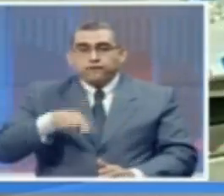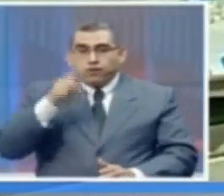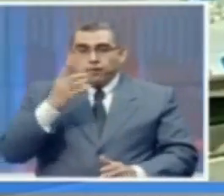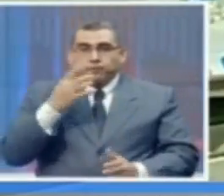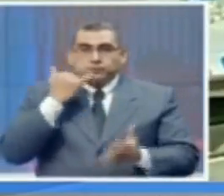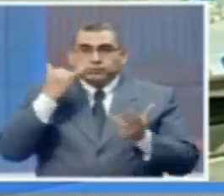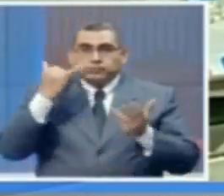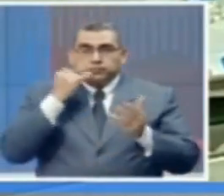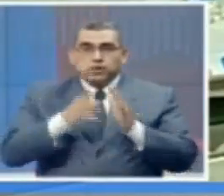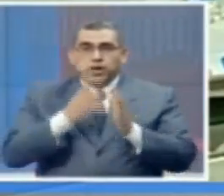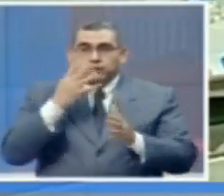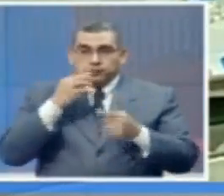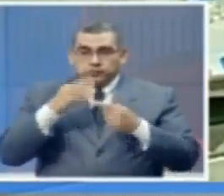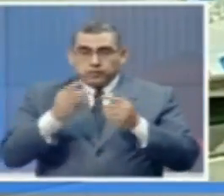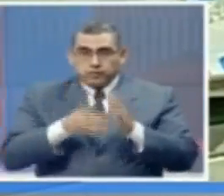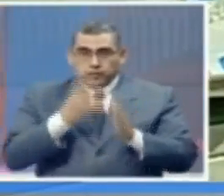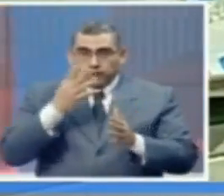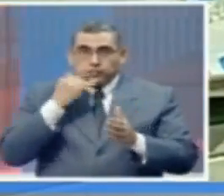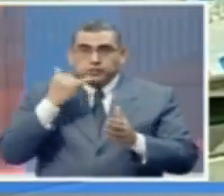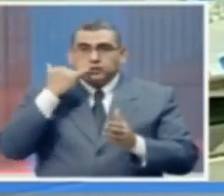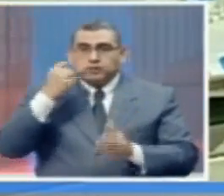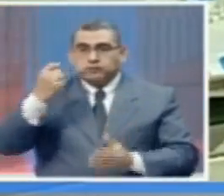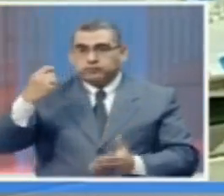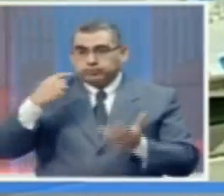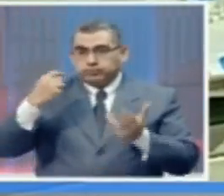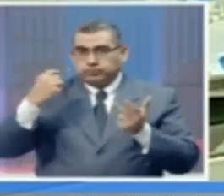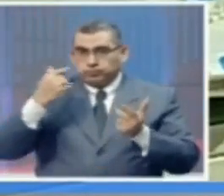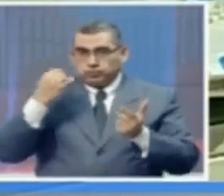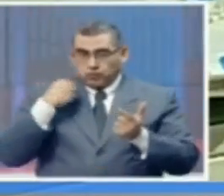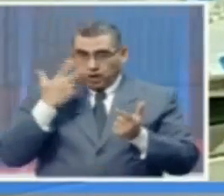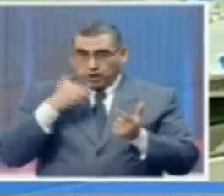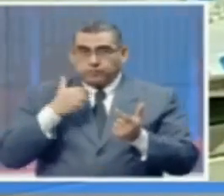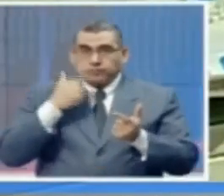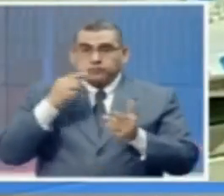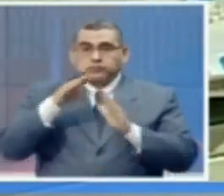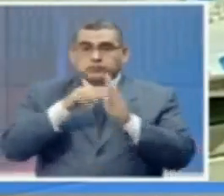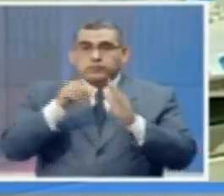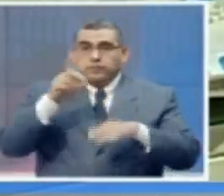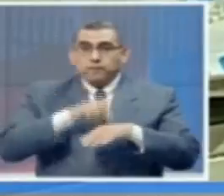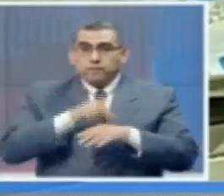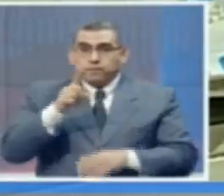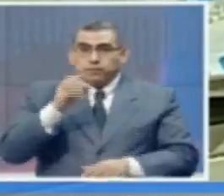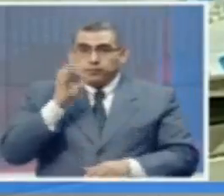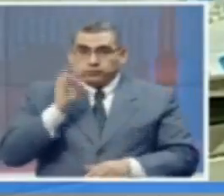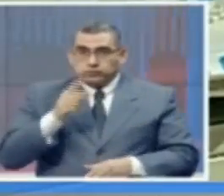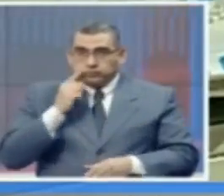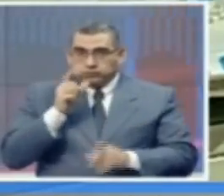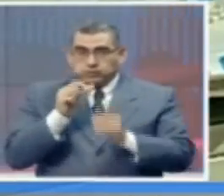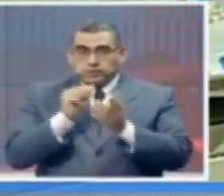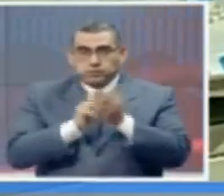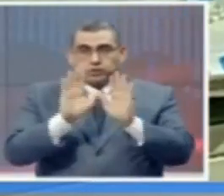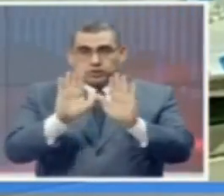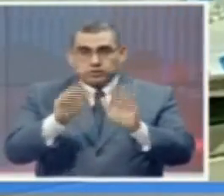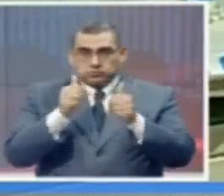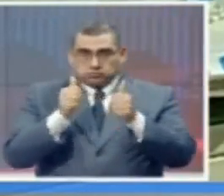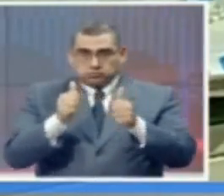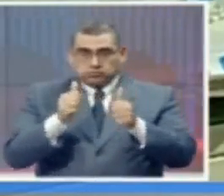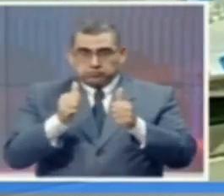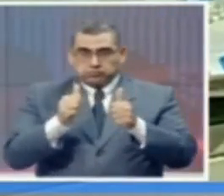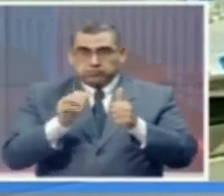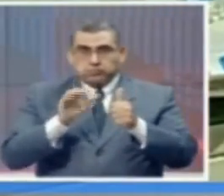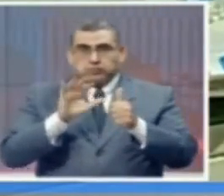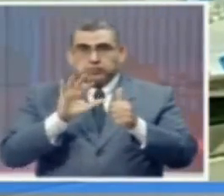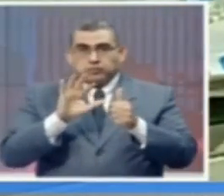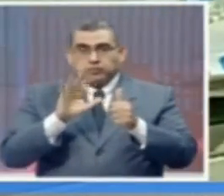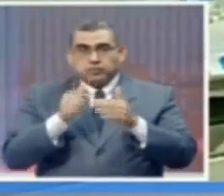على القرايات دي اللي بناخدها منه تليفونيا يوميا بنحدد إذا كان المريض دوت هل يتم متابعته في البيت عن طريق